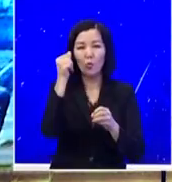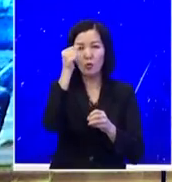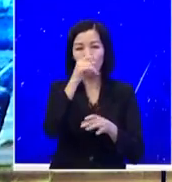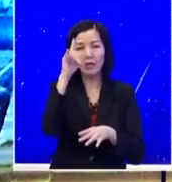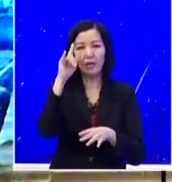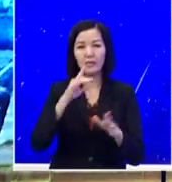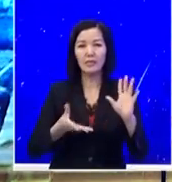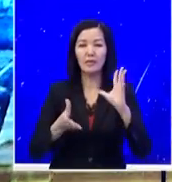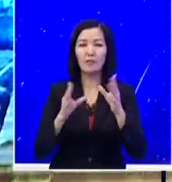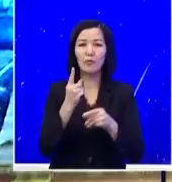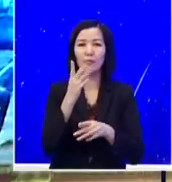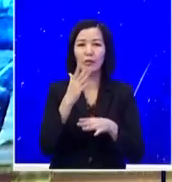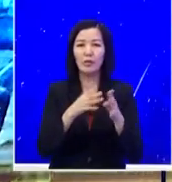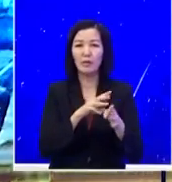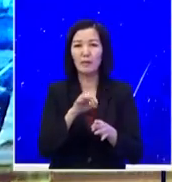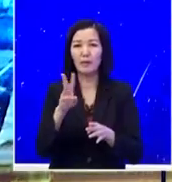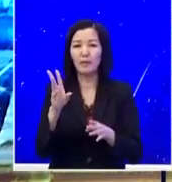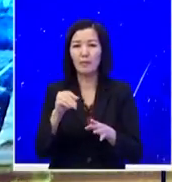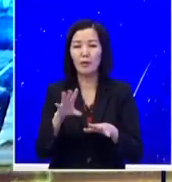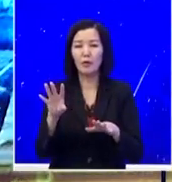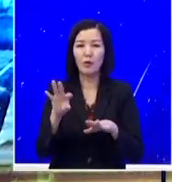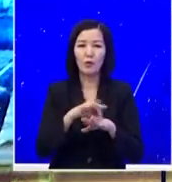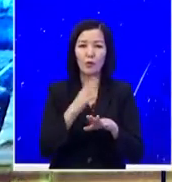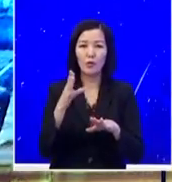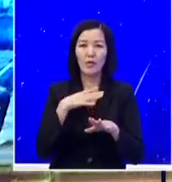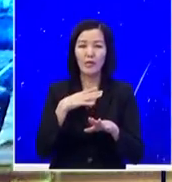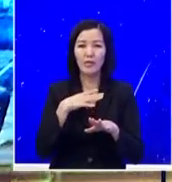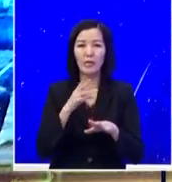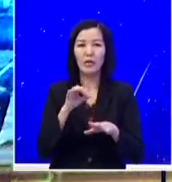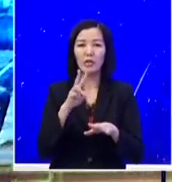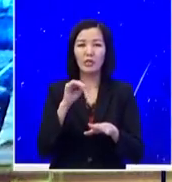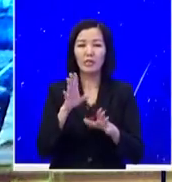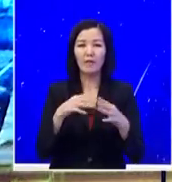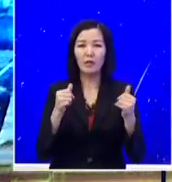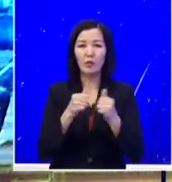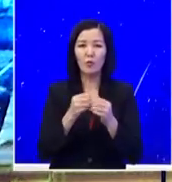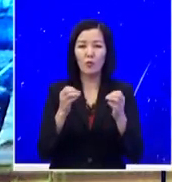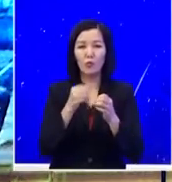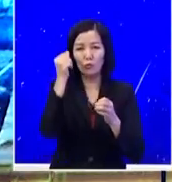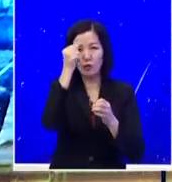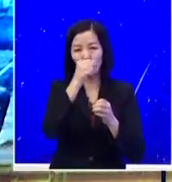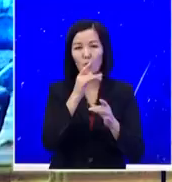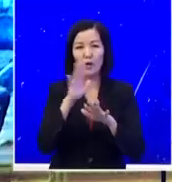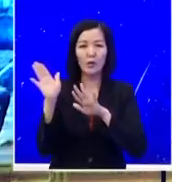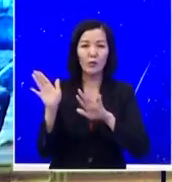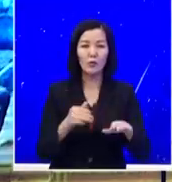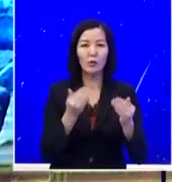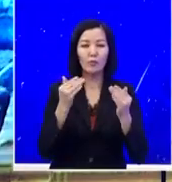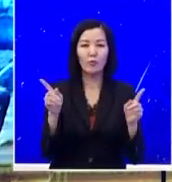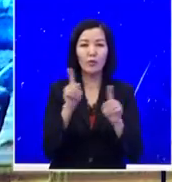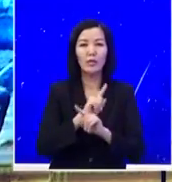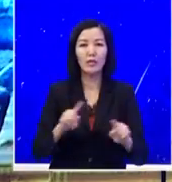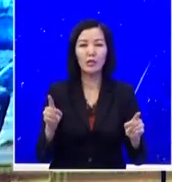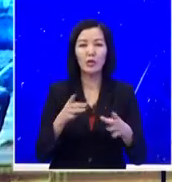жылда елімізде 1,5 миллионнан аса жоп шаңырақ көтеріпті. Бірі Шынтаевтар әулеті. 10 жылдықта еңсерген шаңырақта бүгін